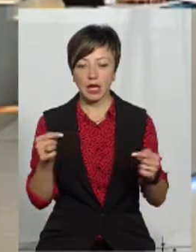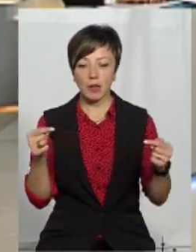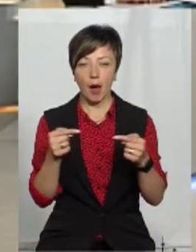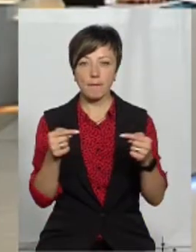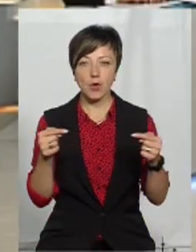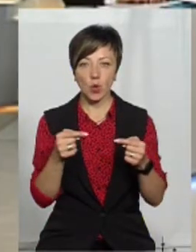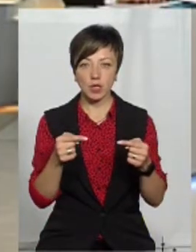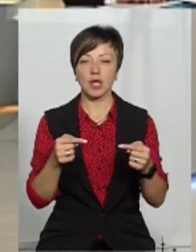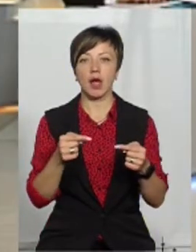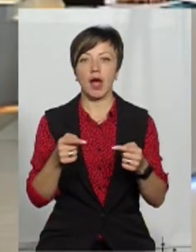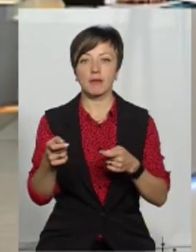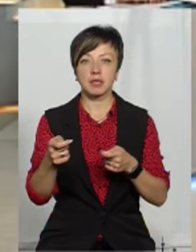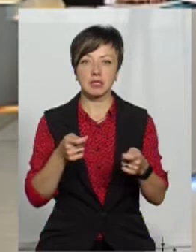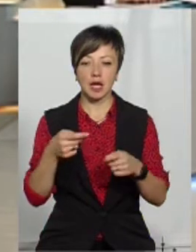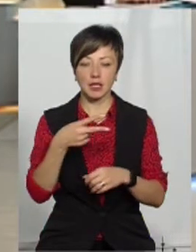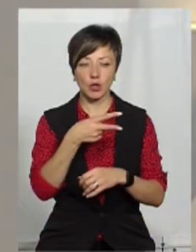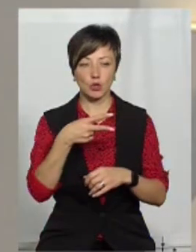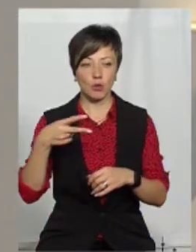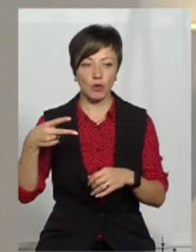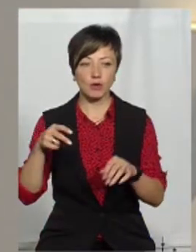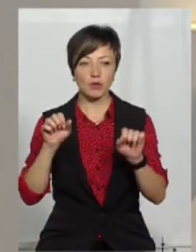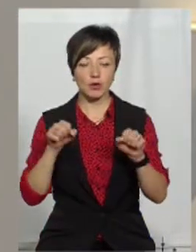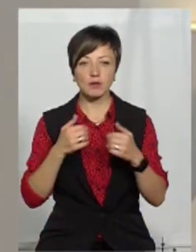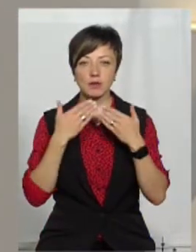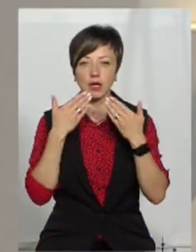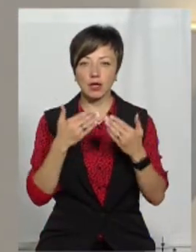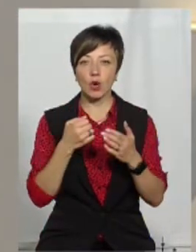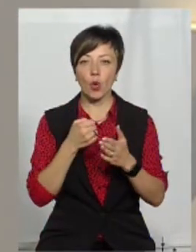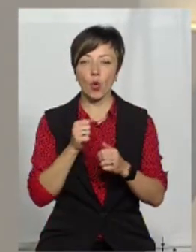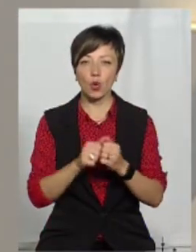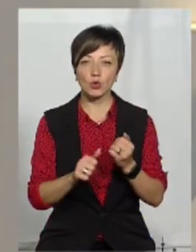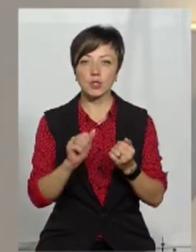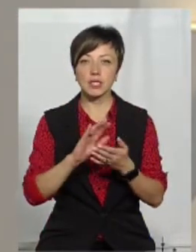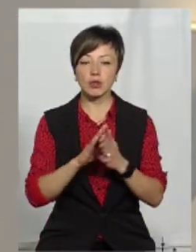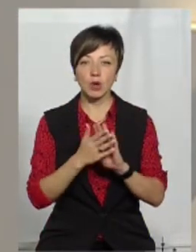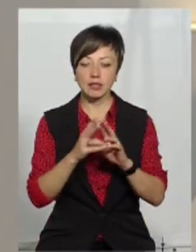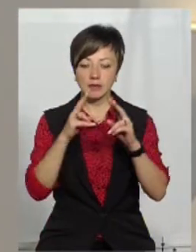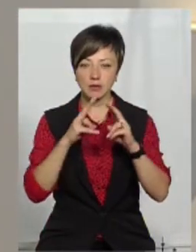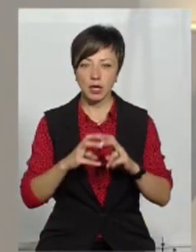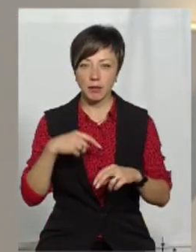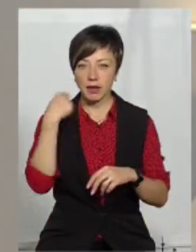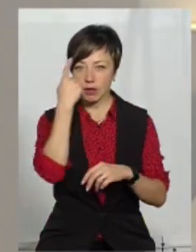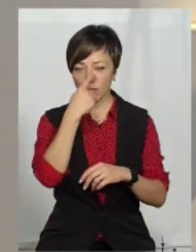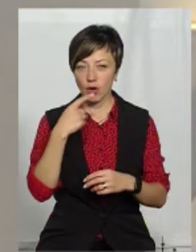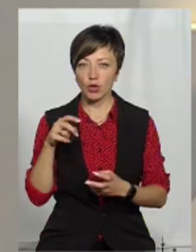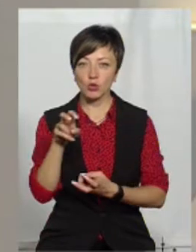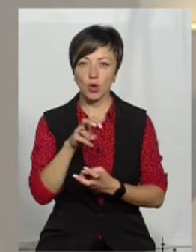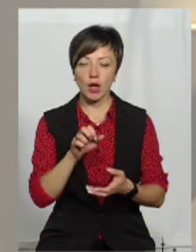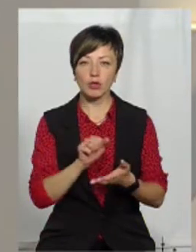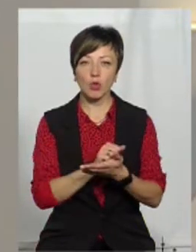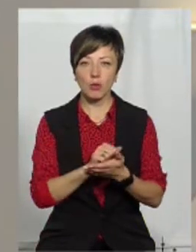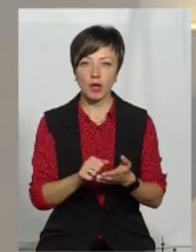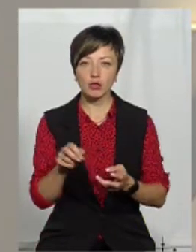приміщення фонду держмайна, на другому поверсі може звертатися. Кожну ситуацію вивчаємо індивідуально, шукаємо документи, шукаємо